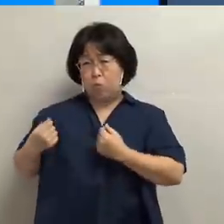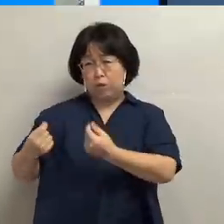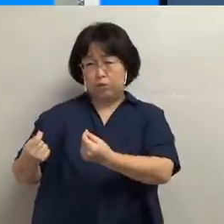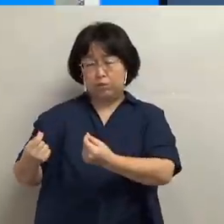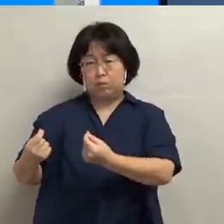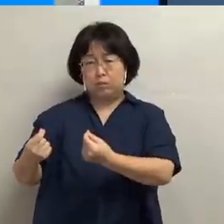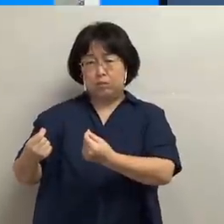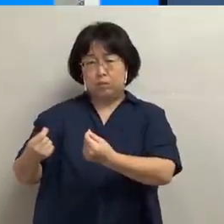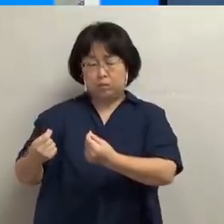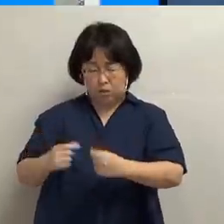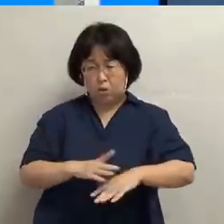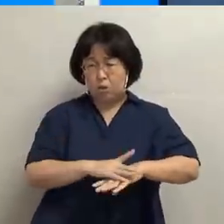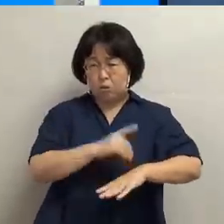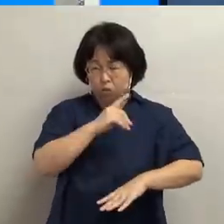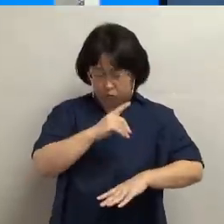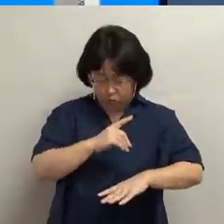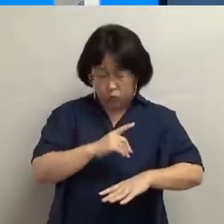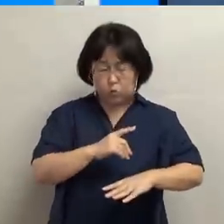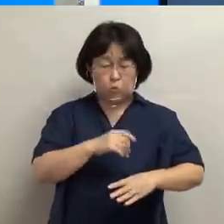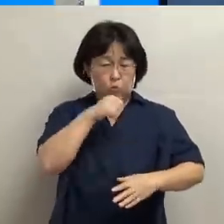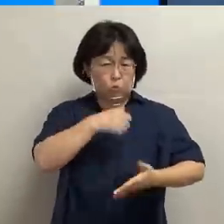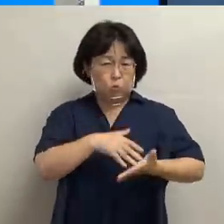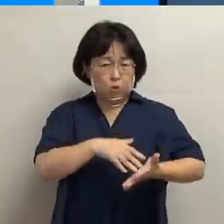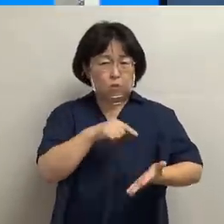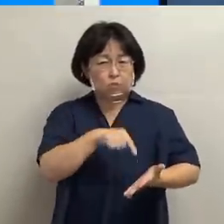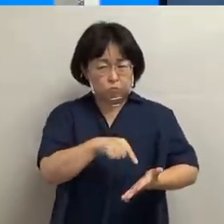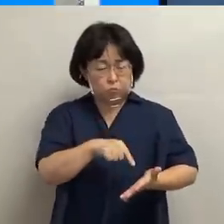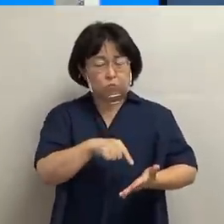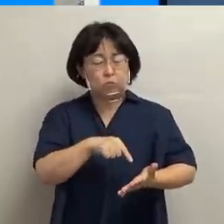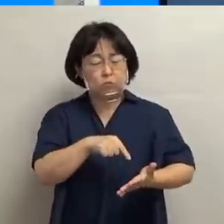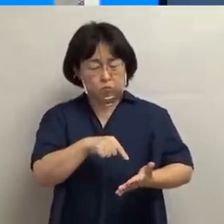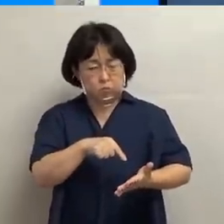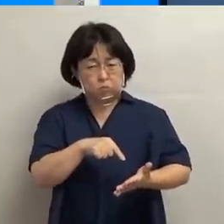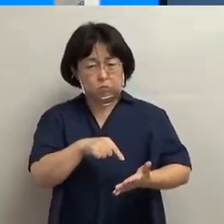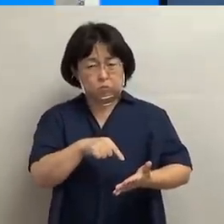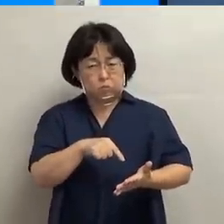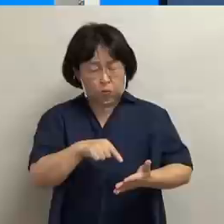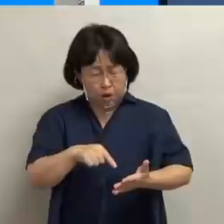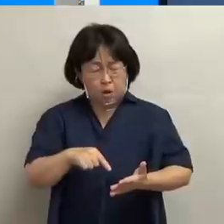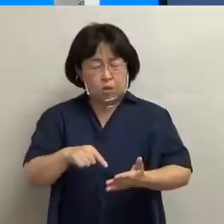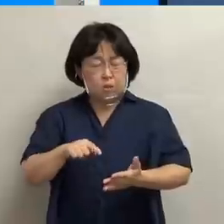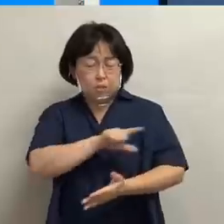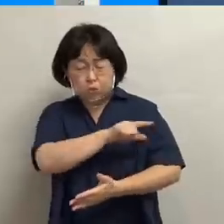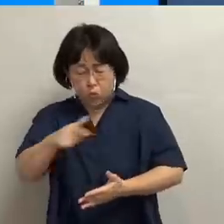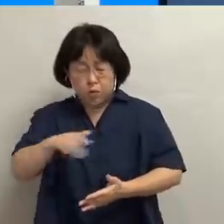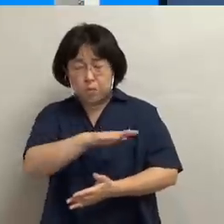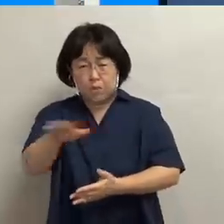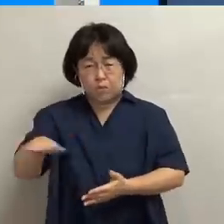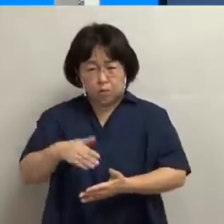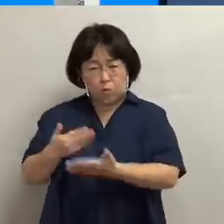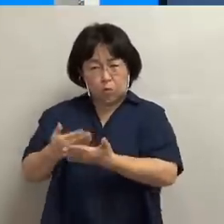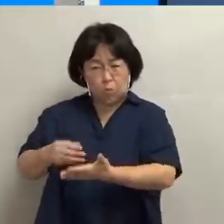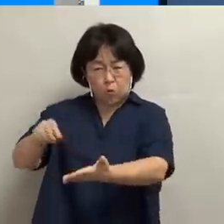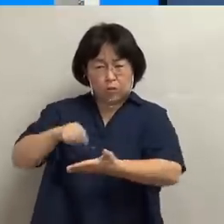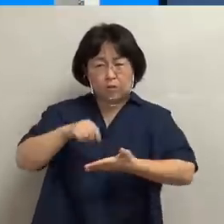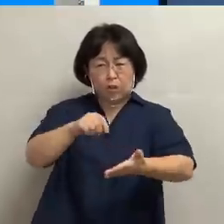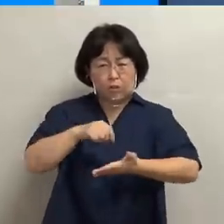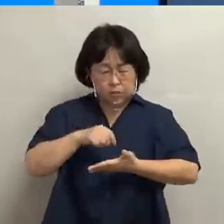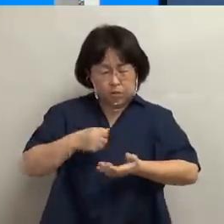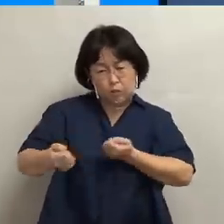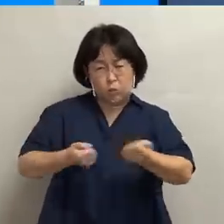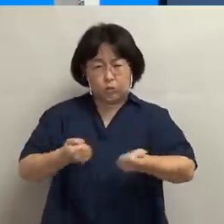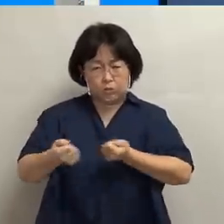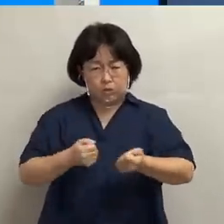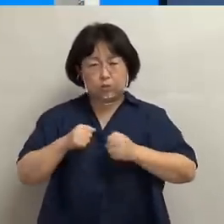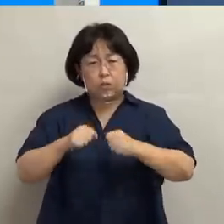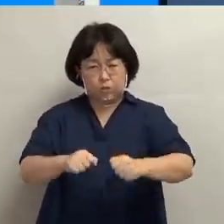あの特2等星さんと画像補正予算の前にはですね最大会派を組んれた皆さんのいろんな要望も誓十二分に調整をしながらだしており